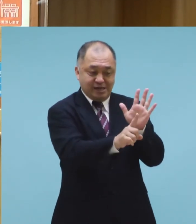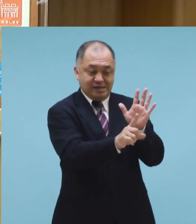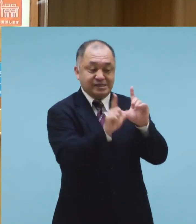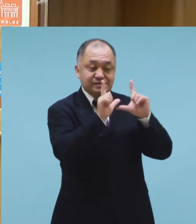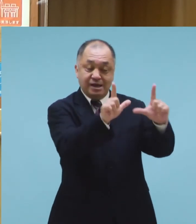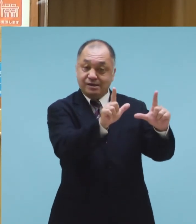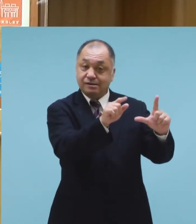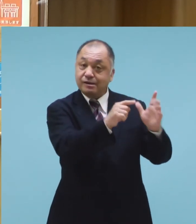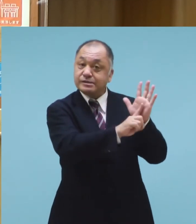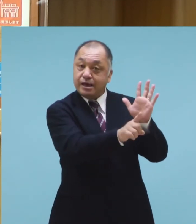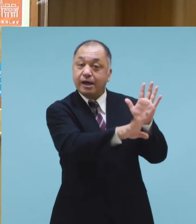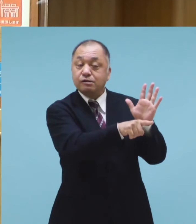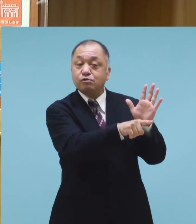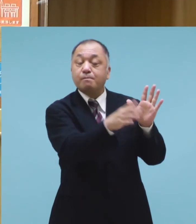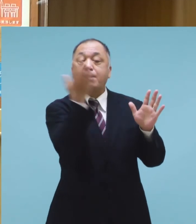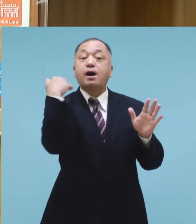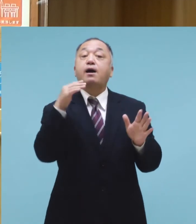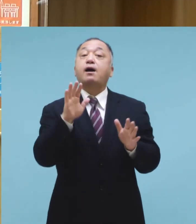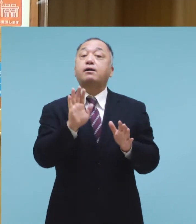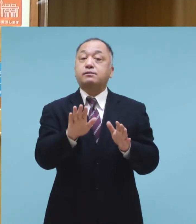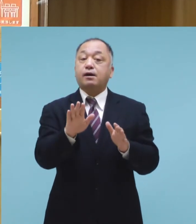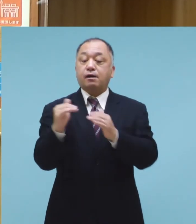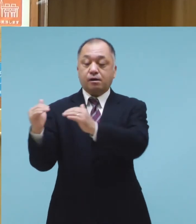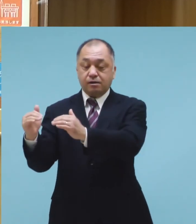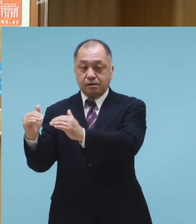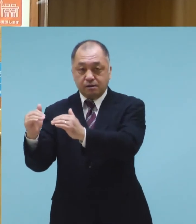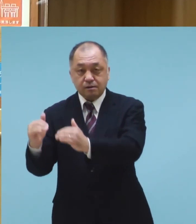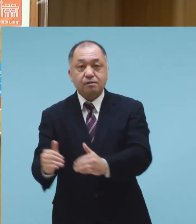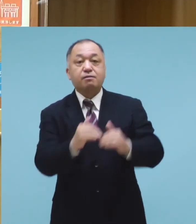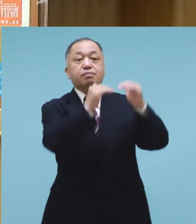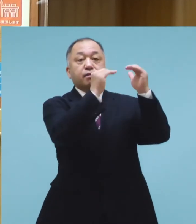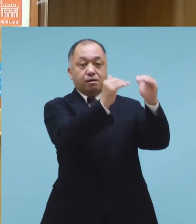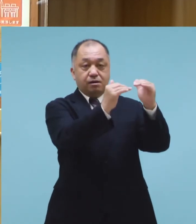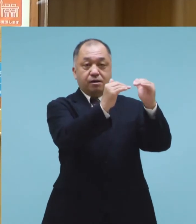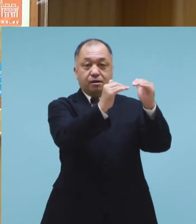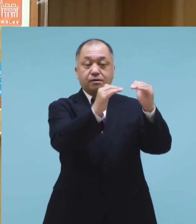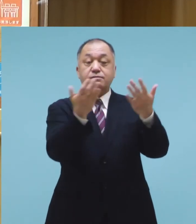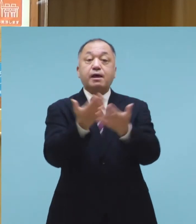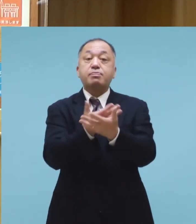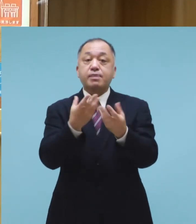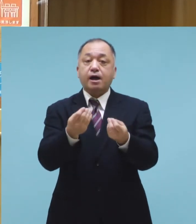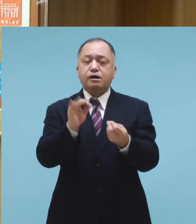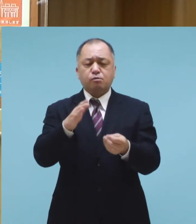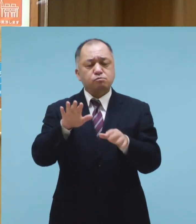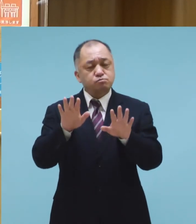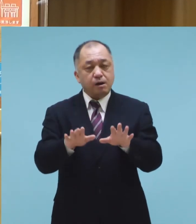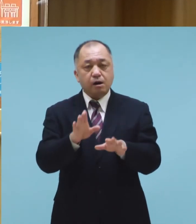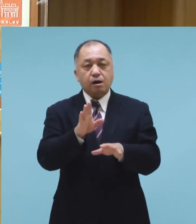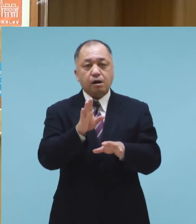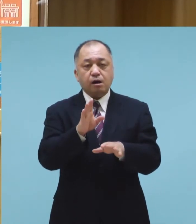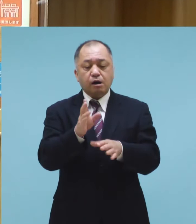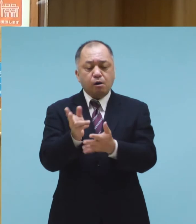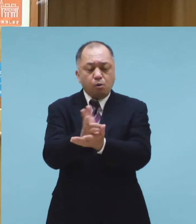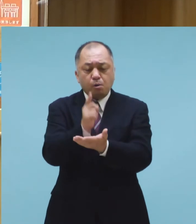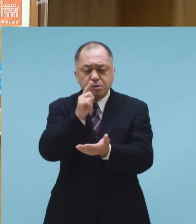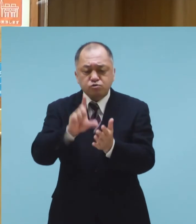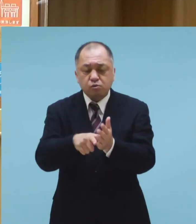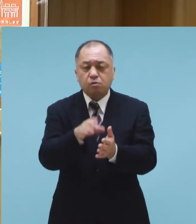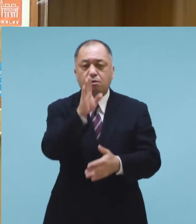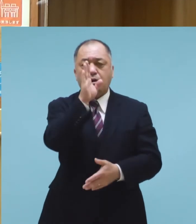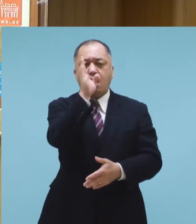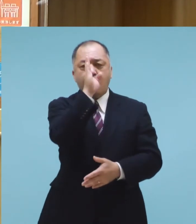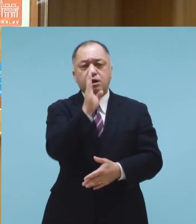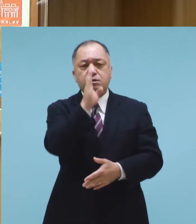この何て言うんでしょうか、段階がこうあったところが少し曖昧に対処方針上なったんじゃないか